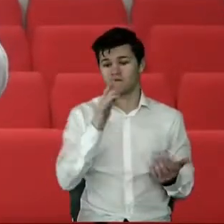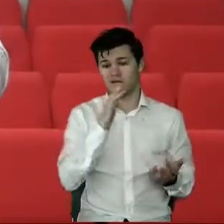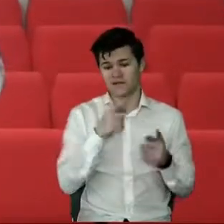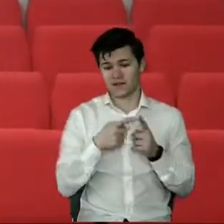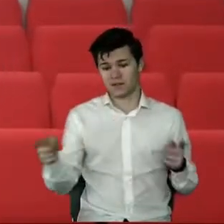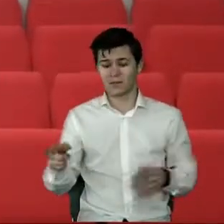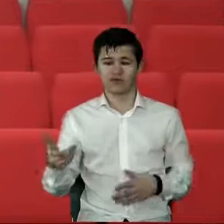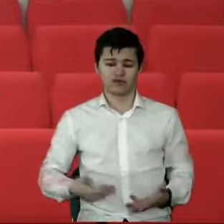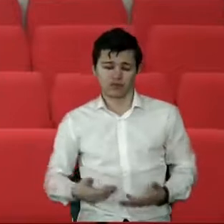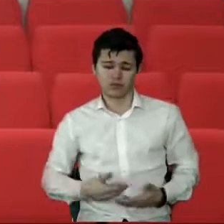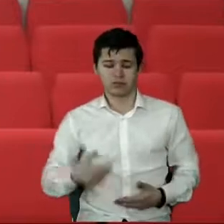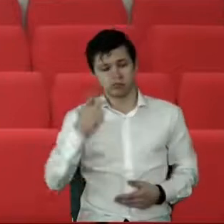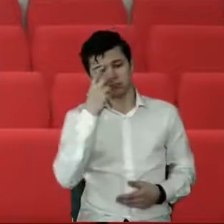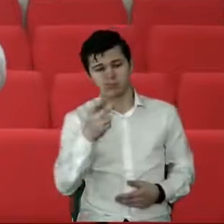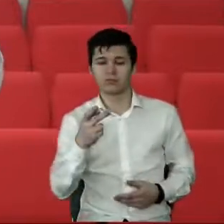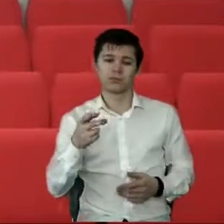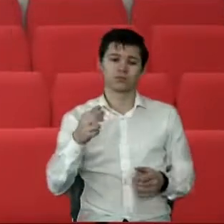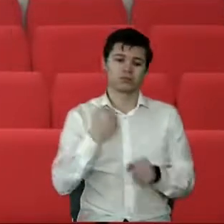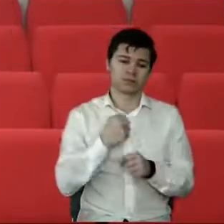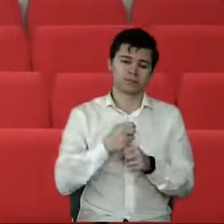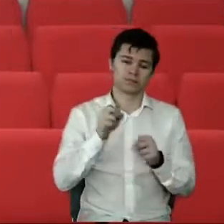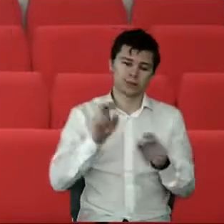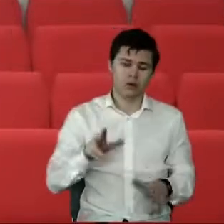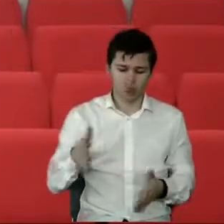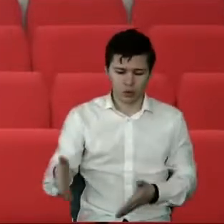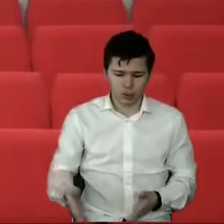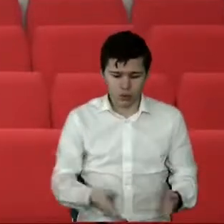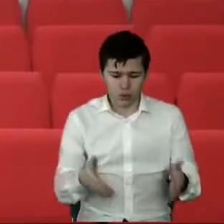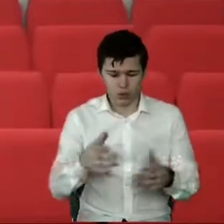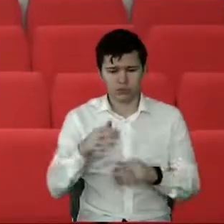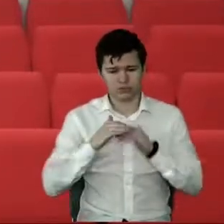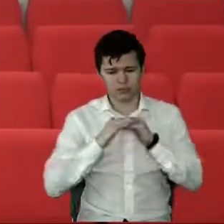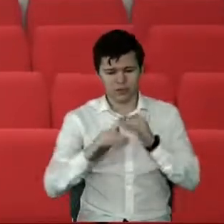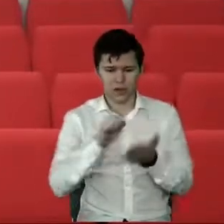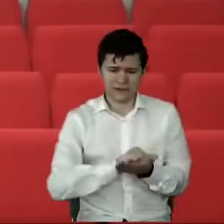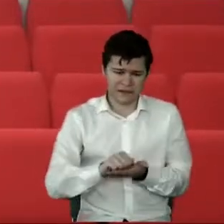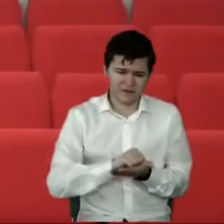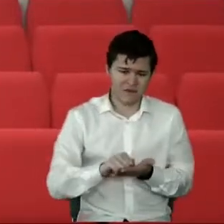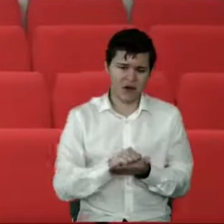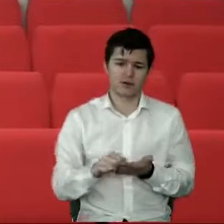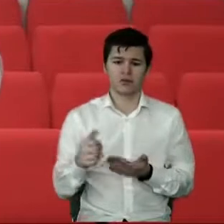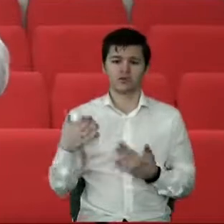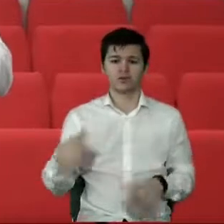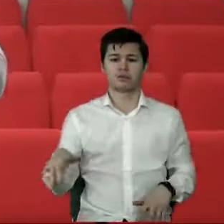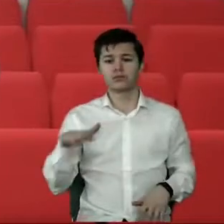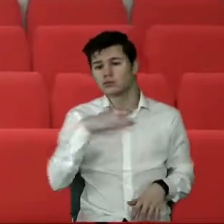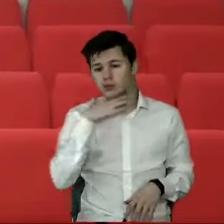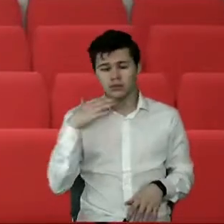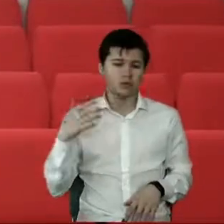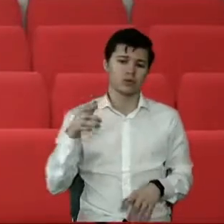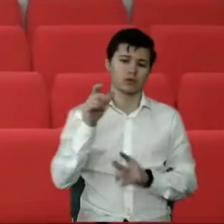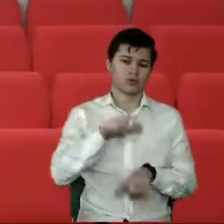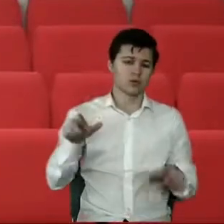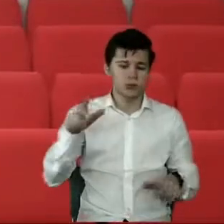тому тоннелю, который он проложил, проложили хорошую дорогу. Его имя увековечили, во многих фильмах